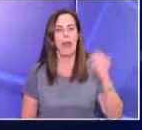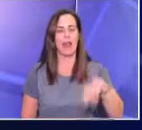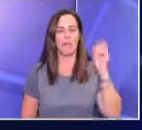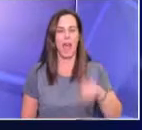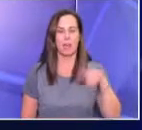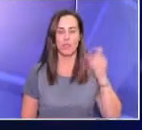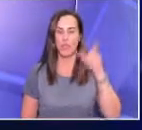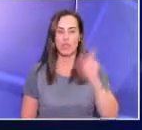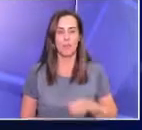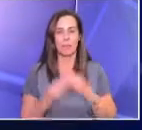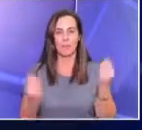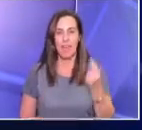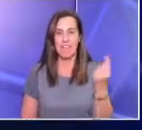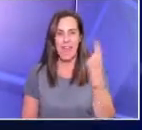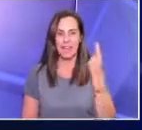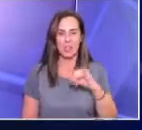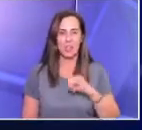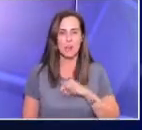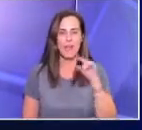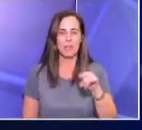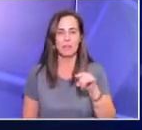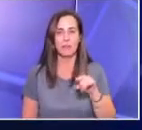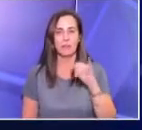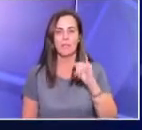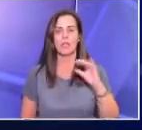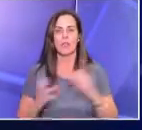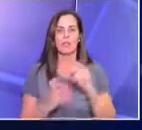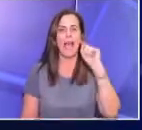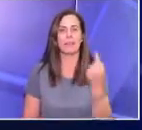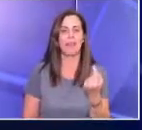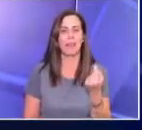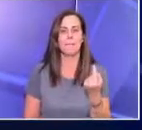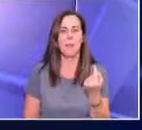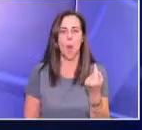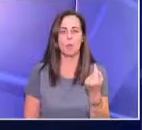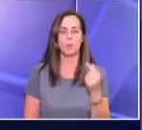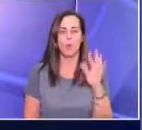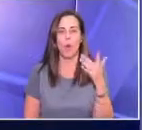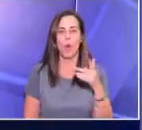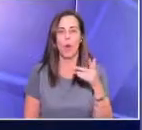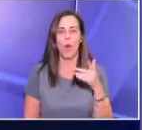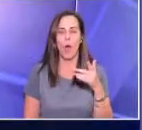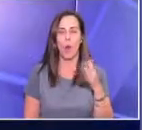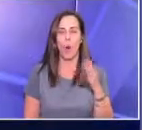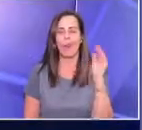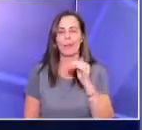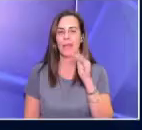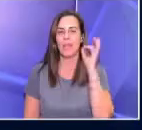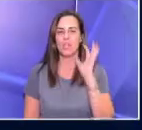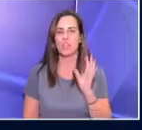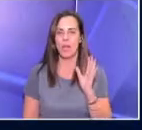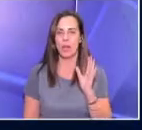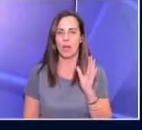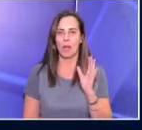אנשים מדהימים, והדבר היחיד שמעניין אותך, זה איזו קבוצה קטנה של מיעוט, שאולי תאיר לאיזו אישה שמתלבשת לא